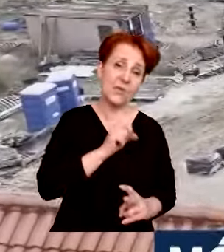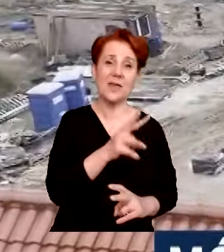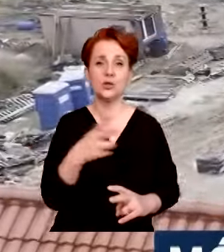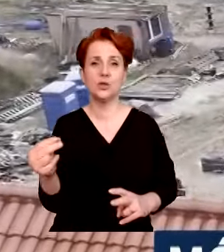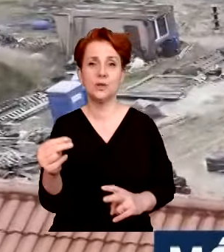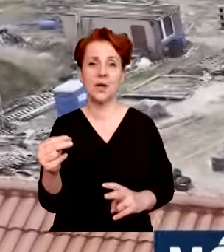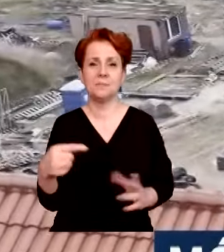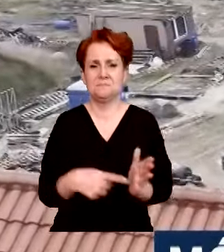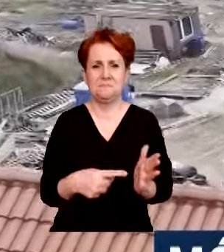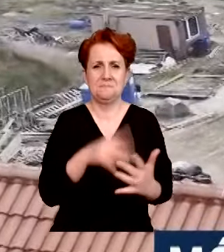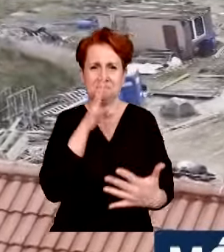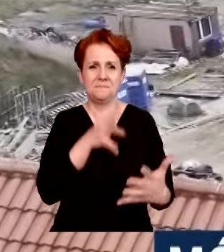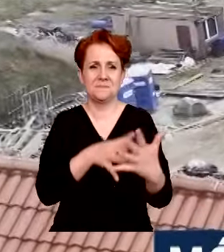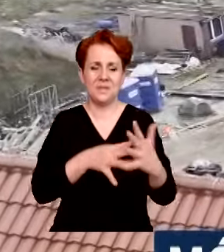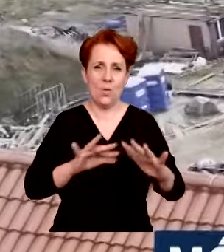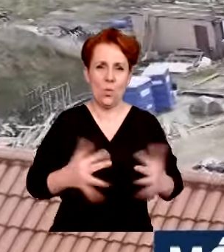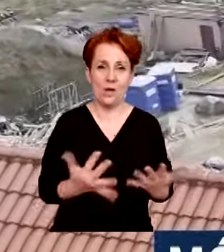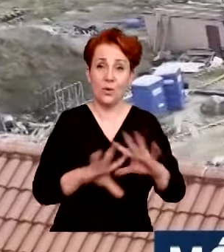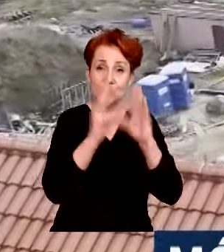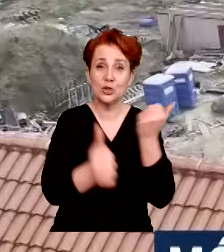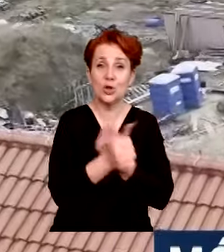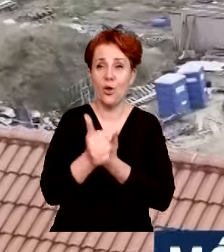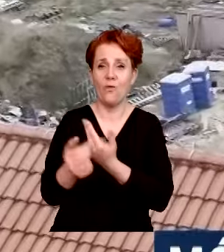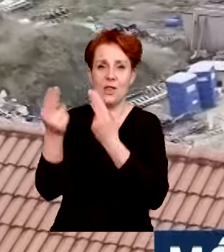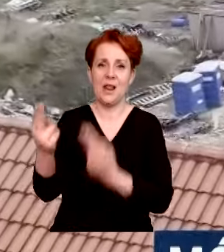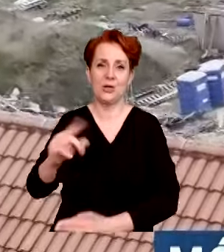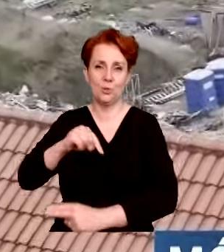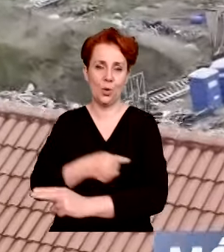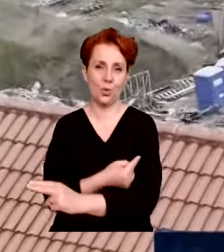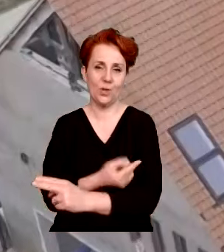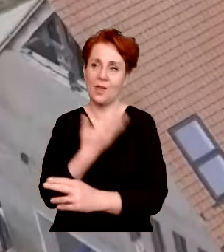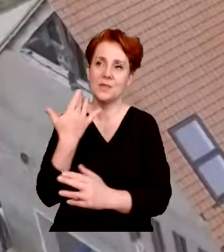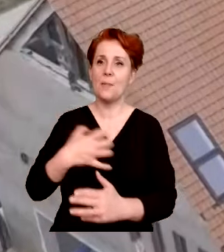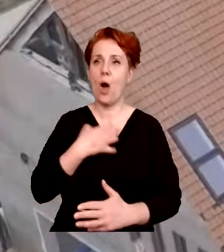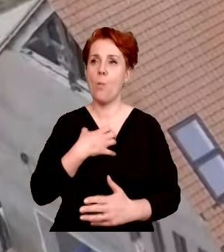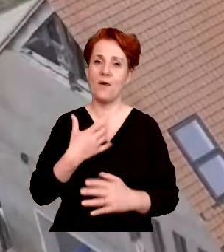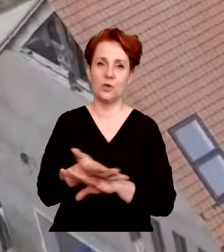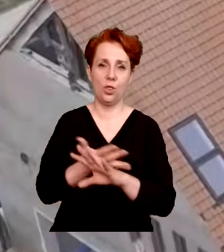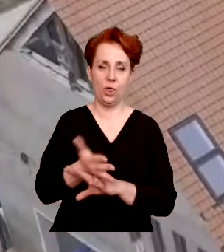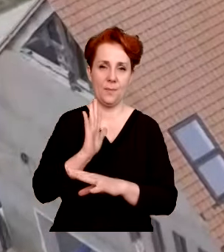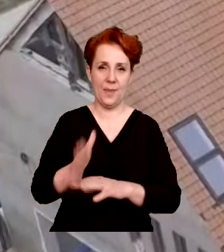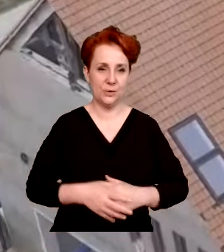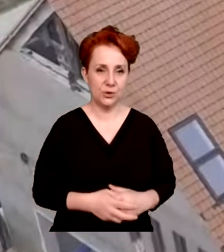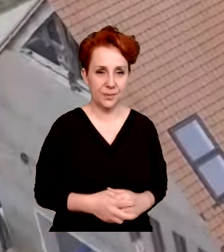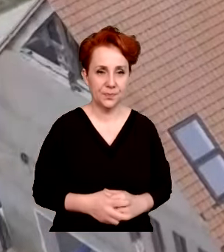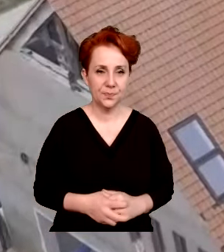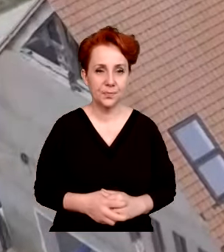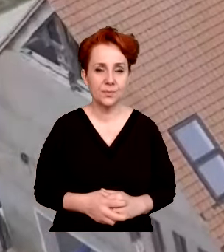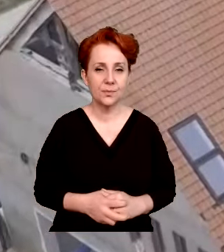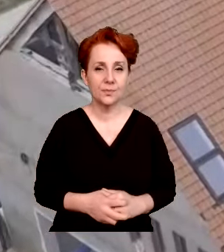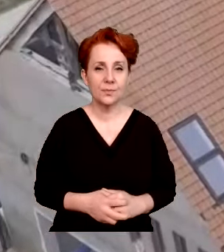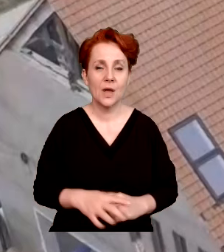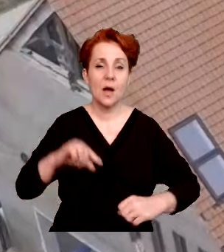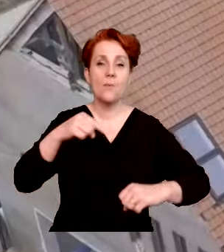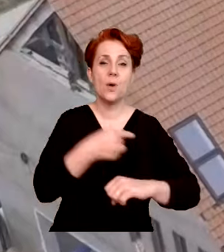ocenne. I tak naprawdę wszystkie dowody są w prokuraturze. Nie ma żadnej obawy matactwa. Wielka akcja